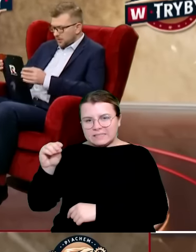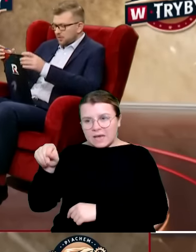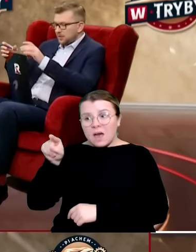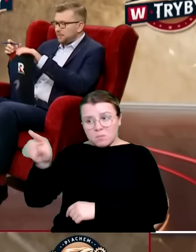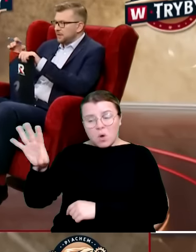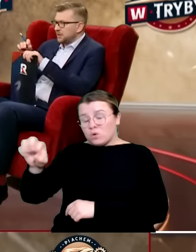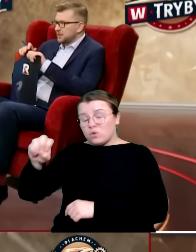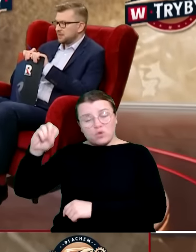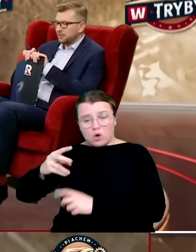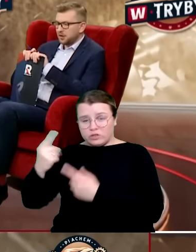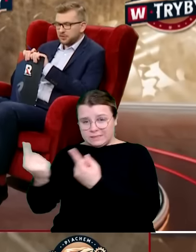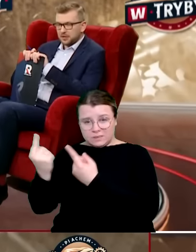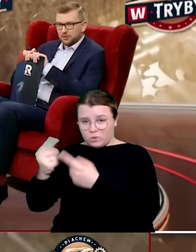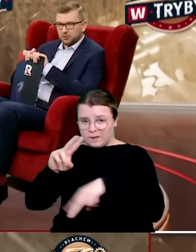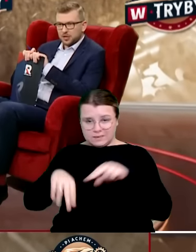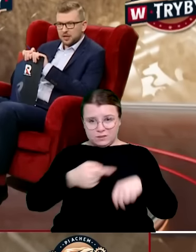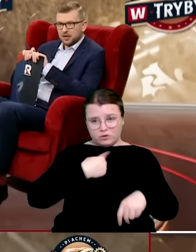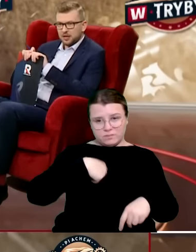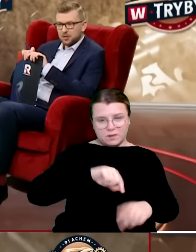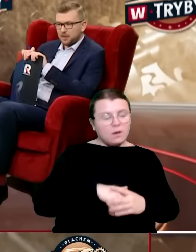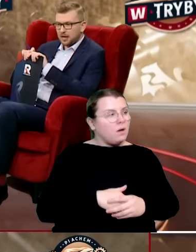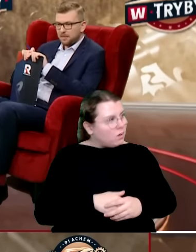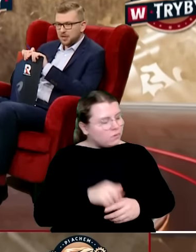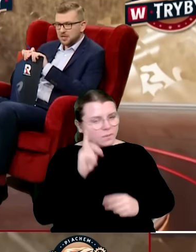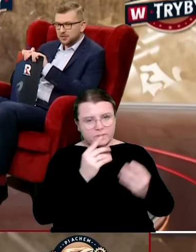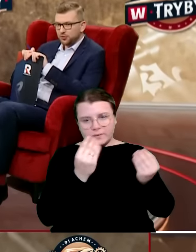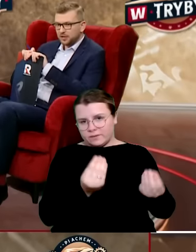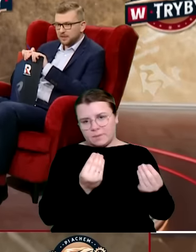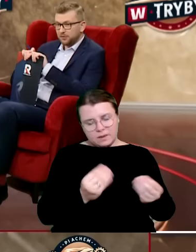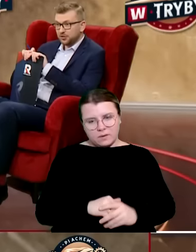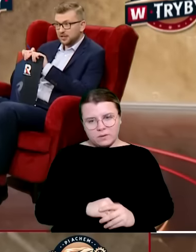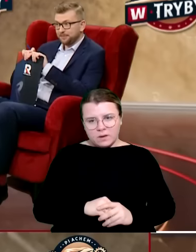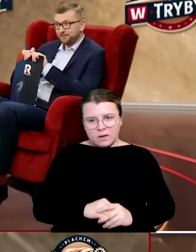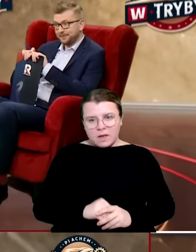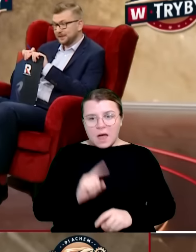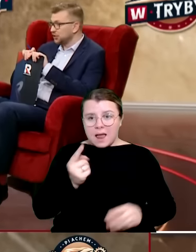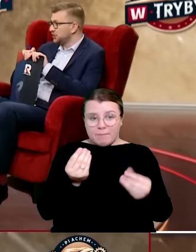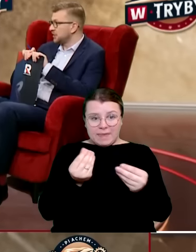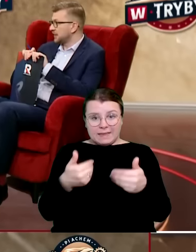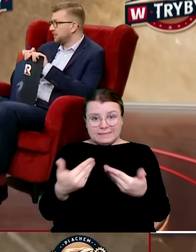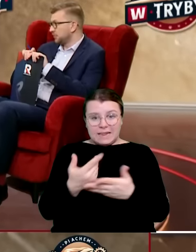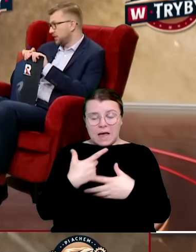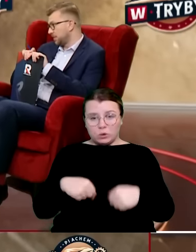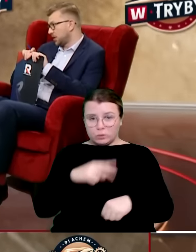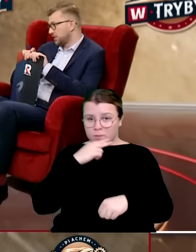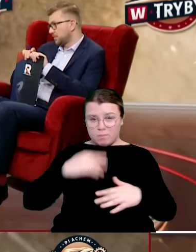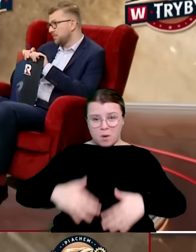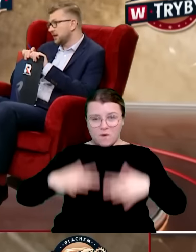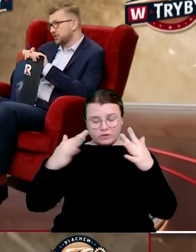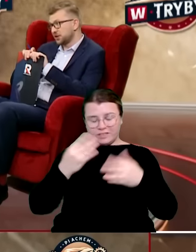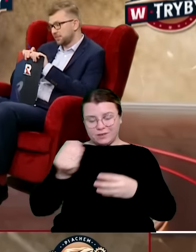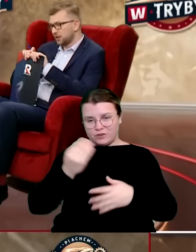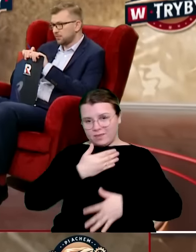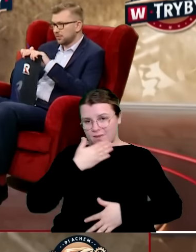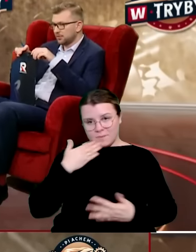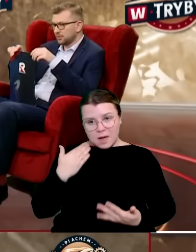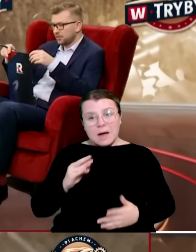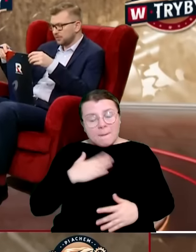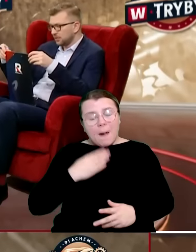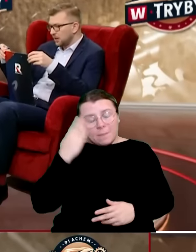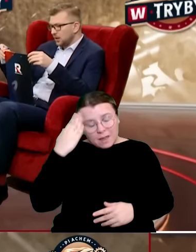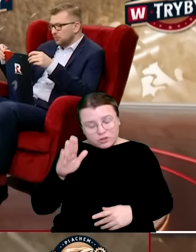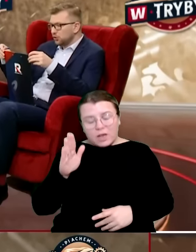jest bardzo było budujące. Naprawdę niesamowite postawy ludzi. Dobra, ale pieniędzy tutaj dla powodzian jeszcze nie trafiły, te pieniądze. Miejmy nadzieję, że będą,